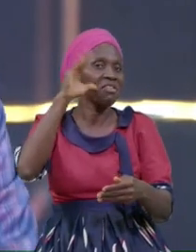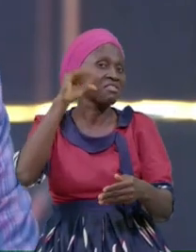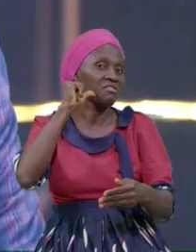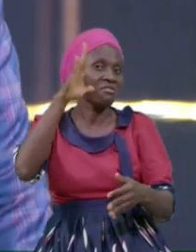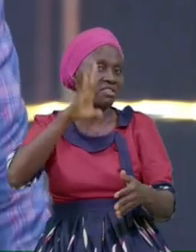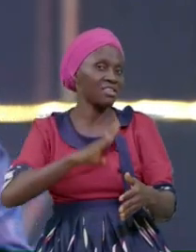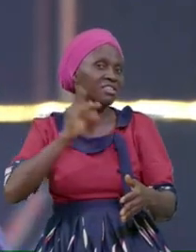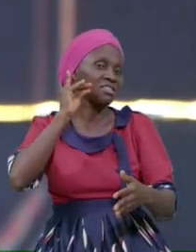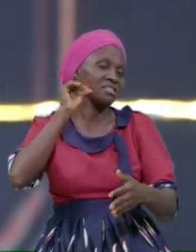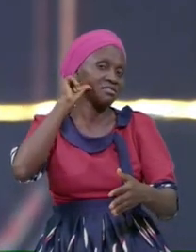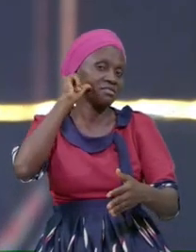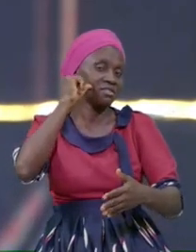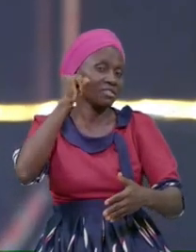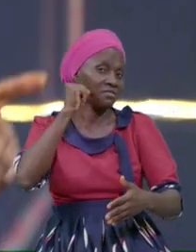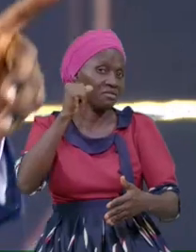Dieu,